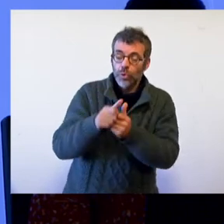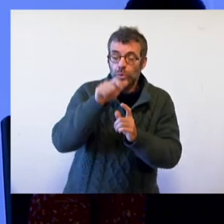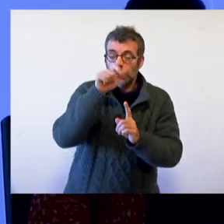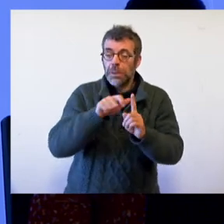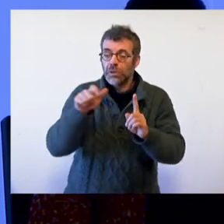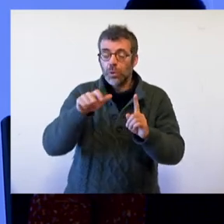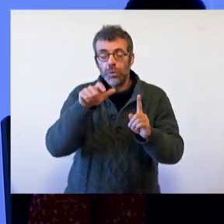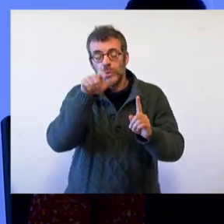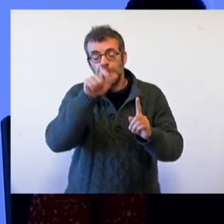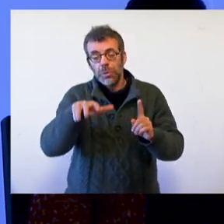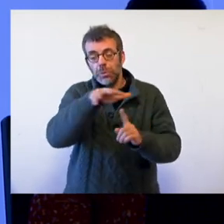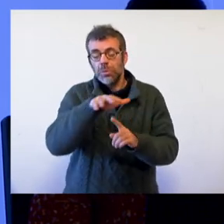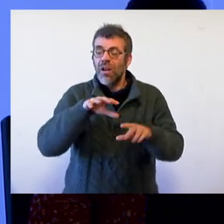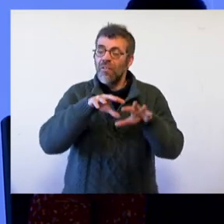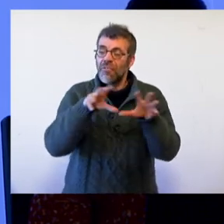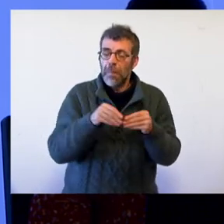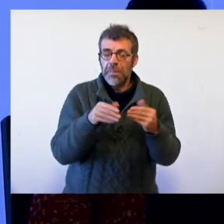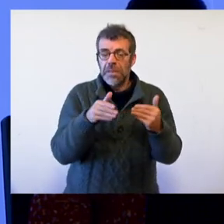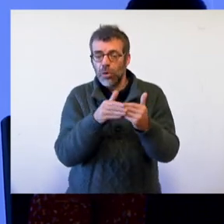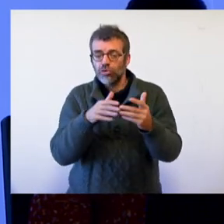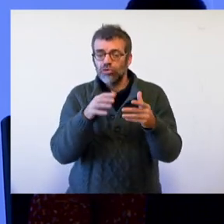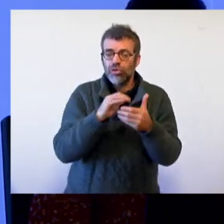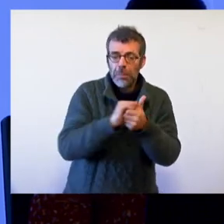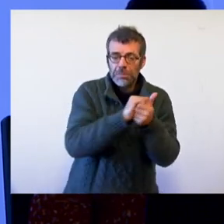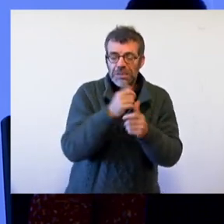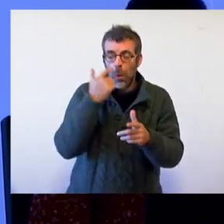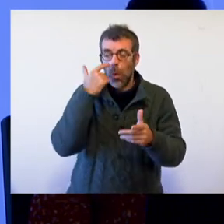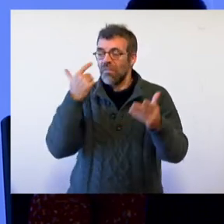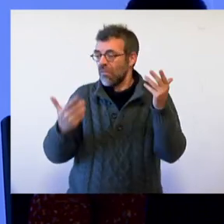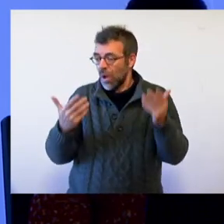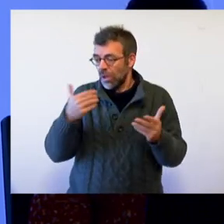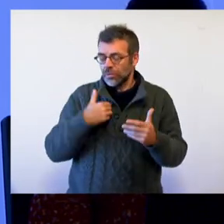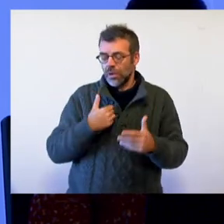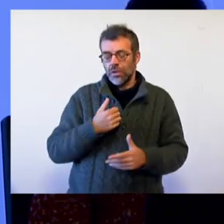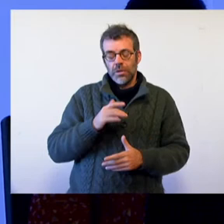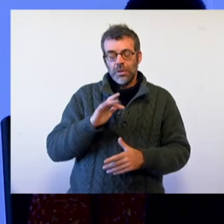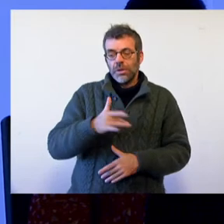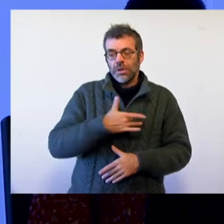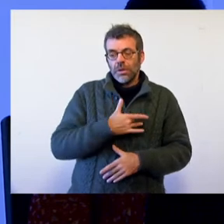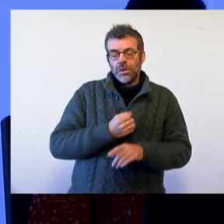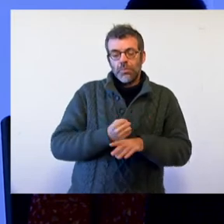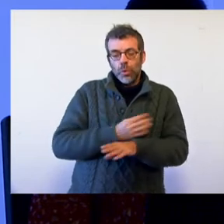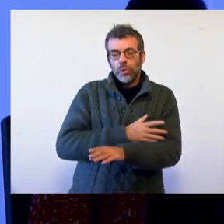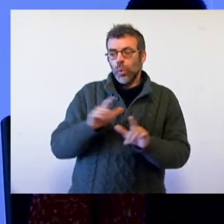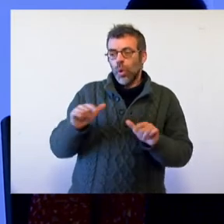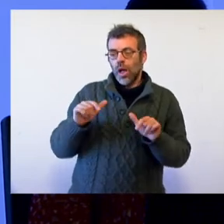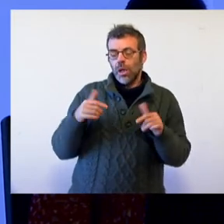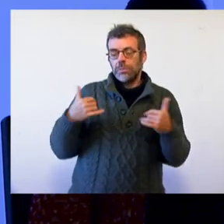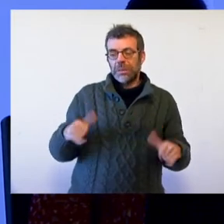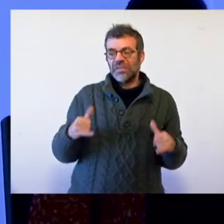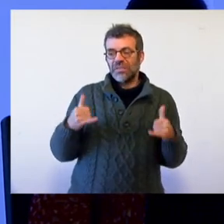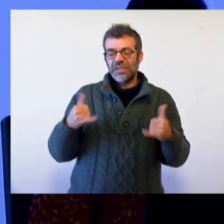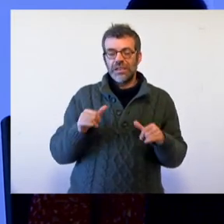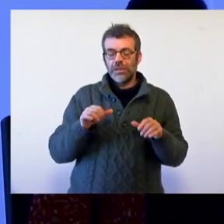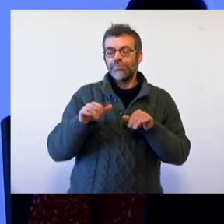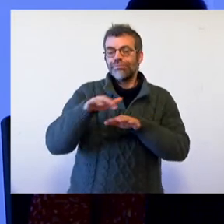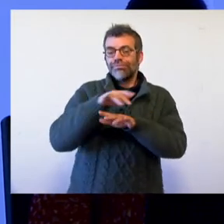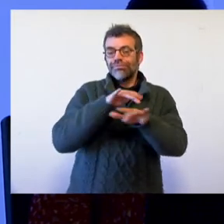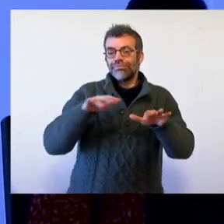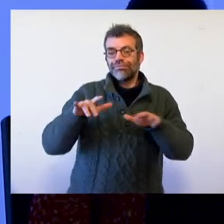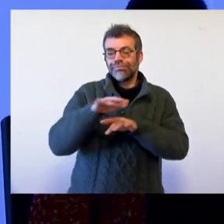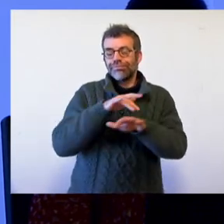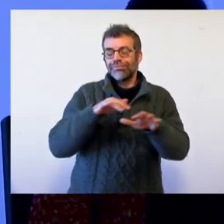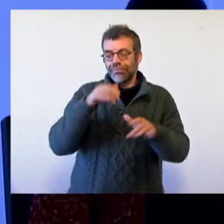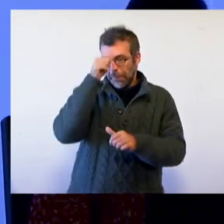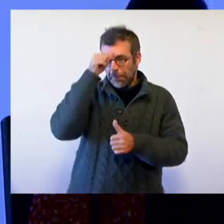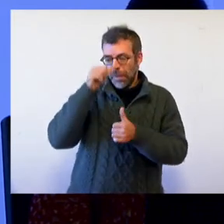ses proches. Je sais que c'est une émotion qui est encore ardente dans la ville, la mémoire de ce jeune